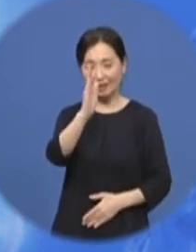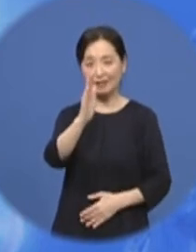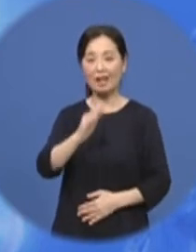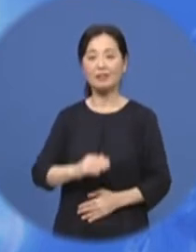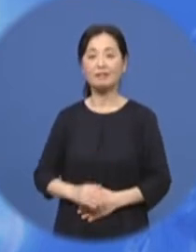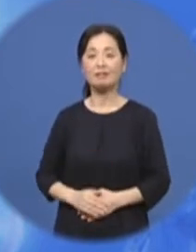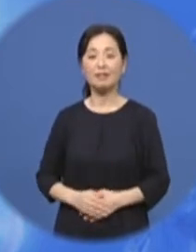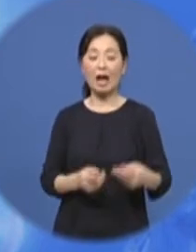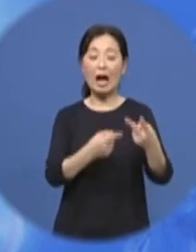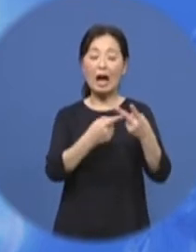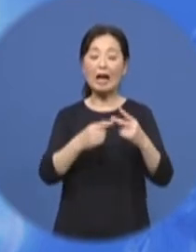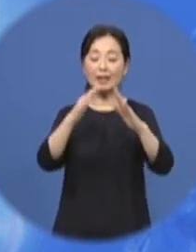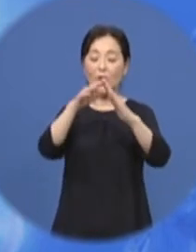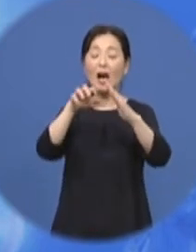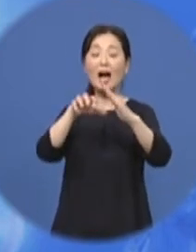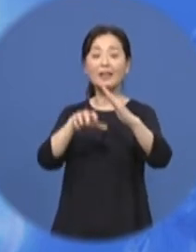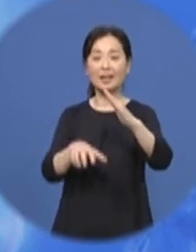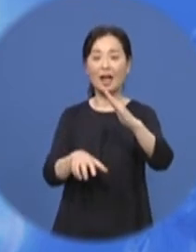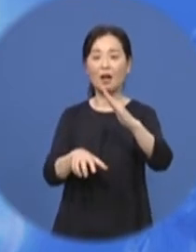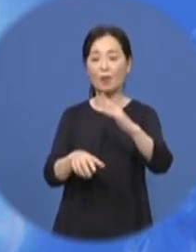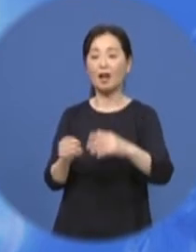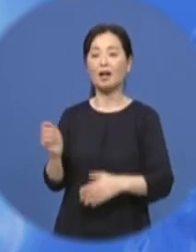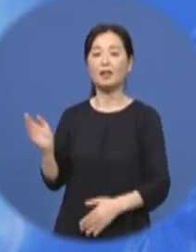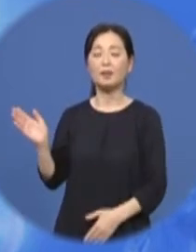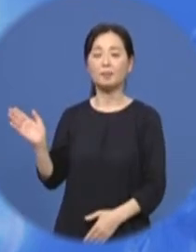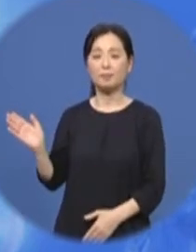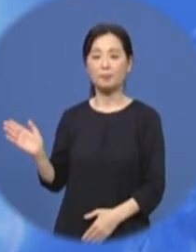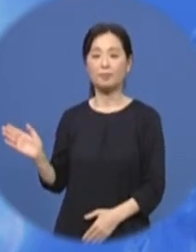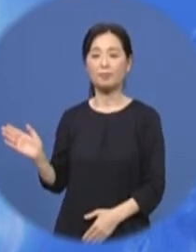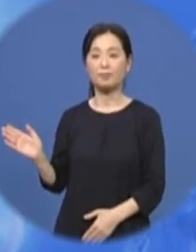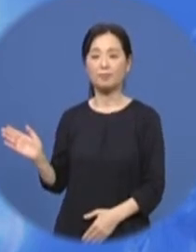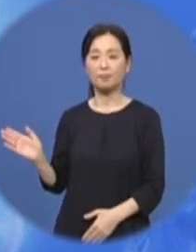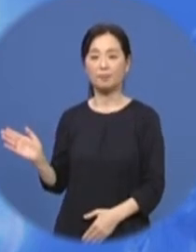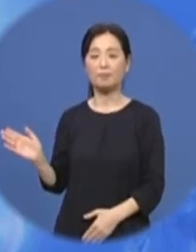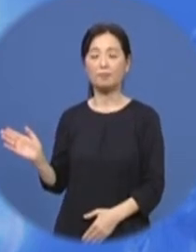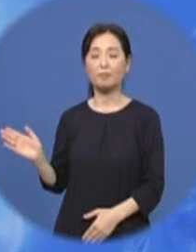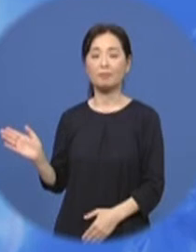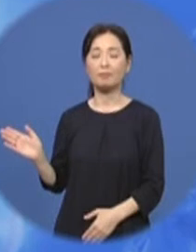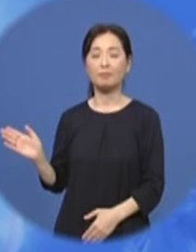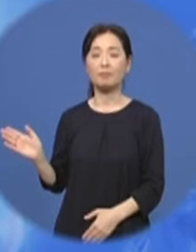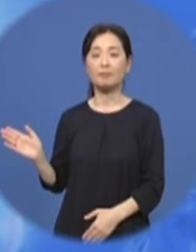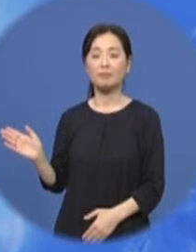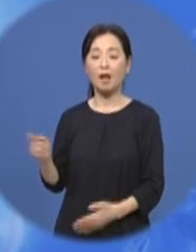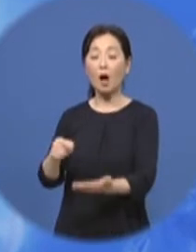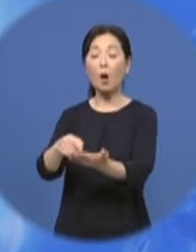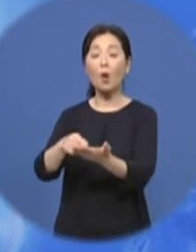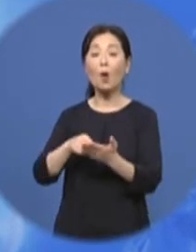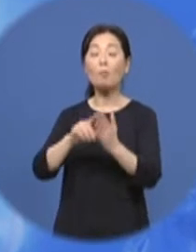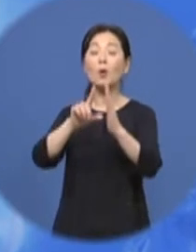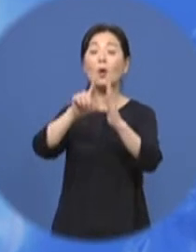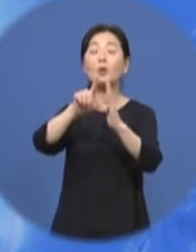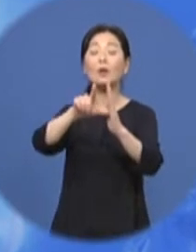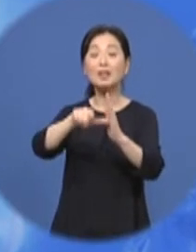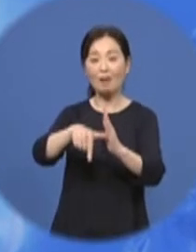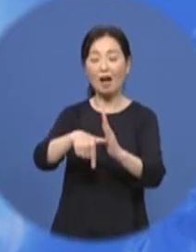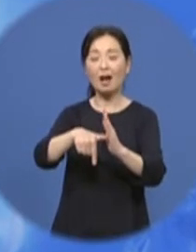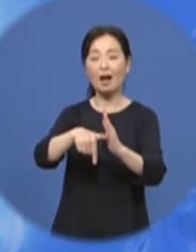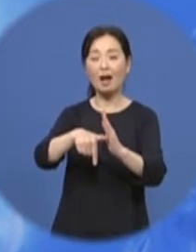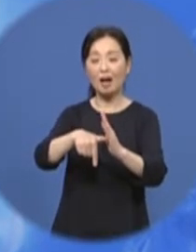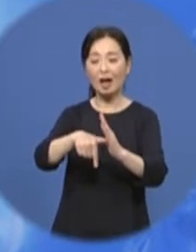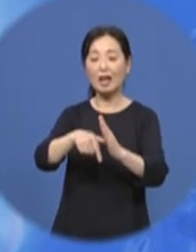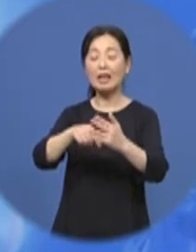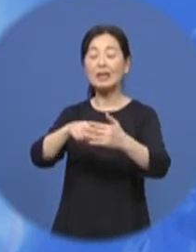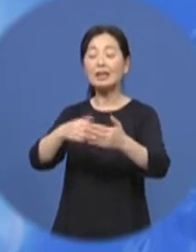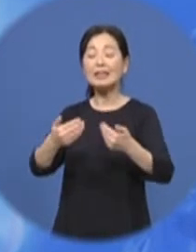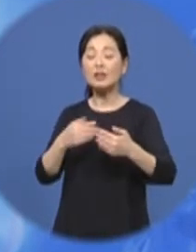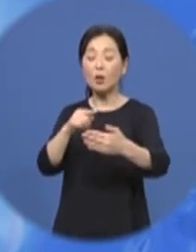がきの宛先はテレビ和歌山きのくに21係です。応募の際はご覧の必要事項を